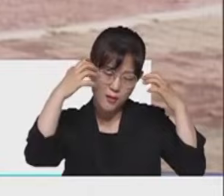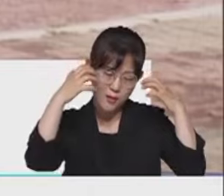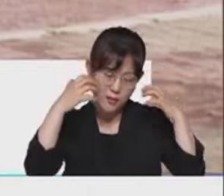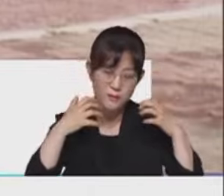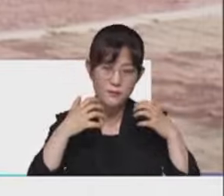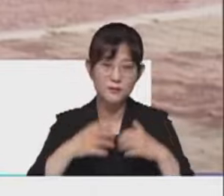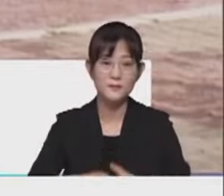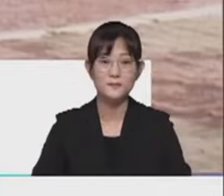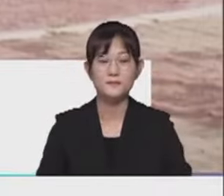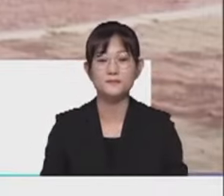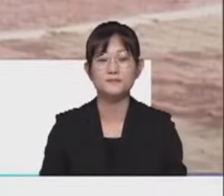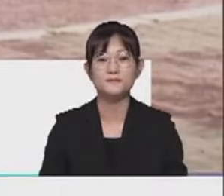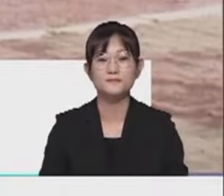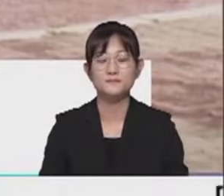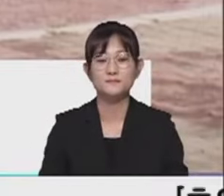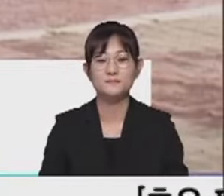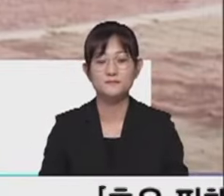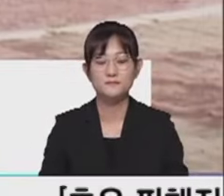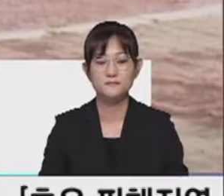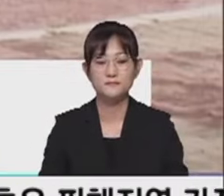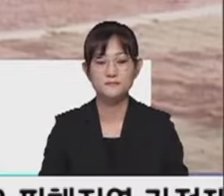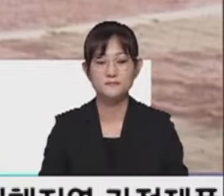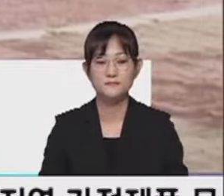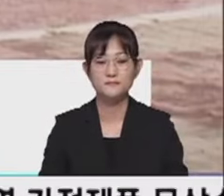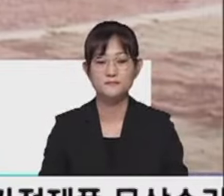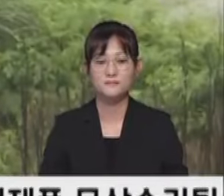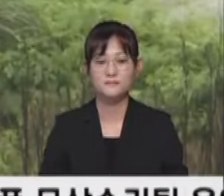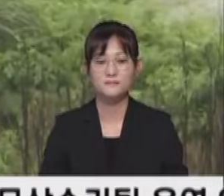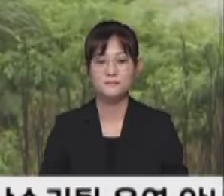나타나겠습니다 고영민 기자의 보도입니다